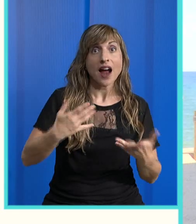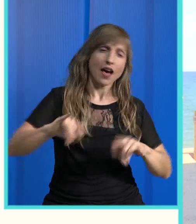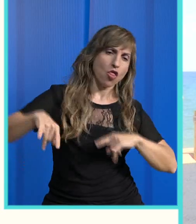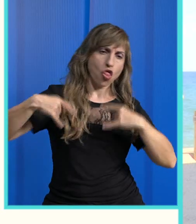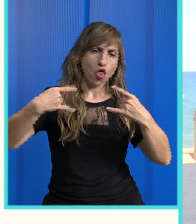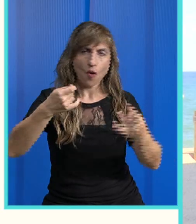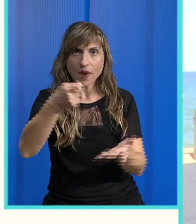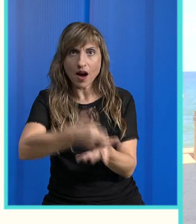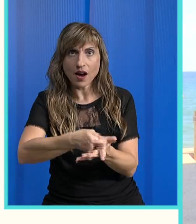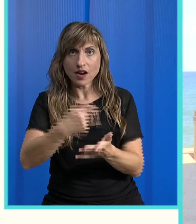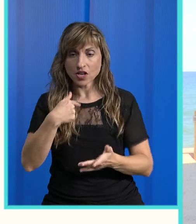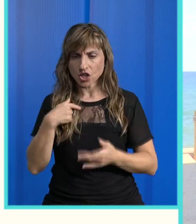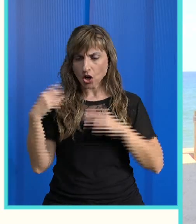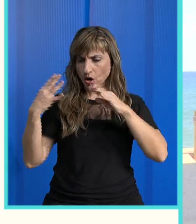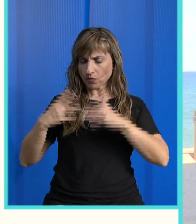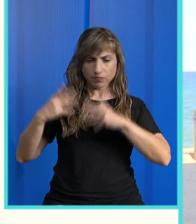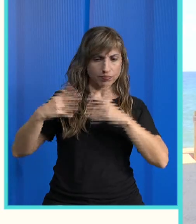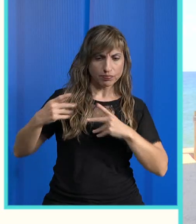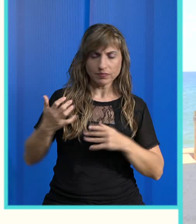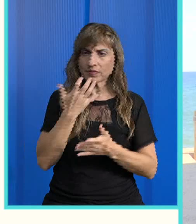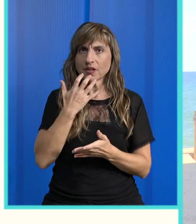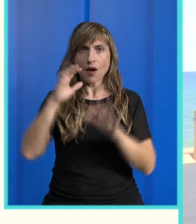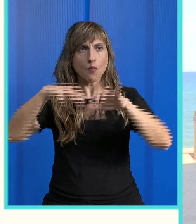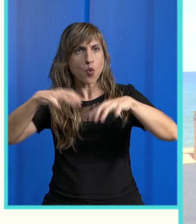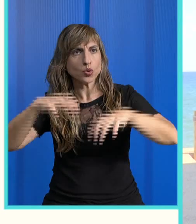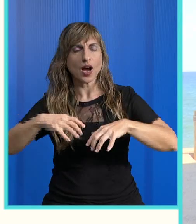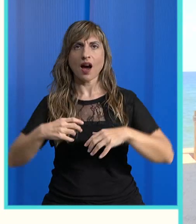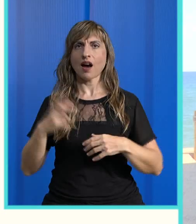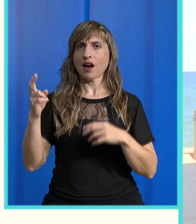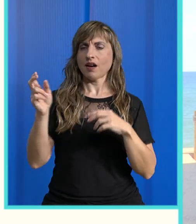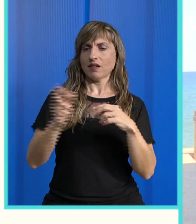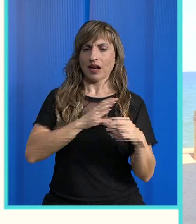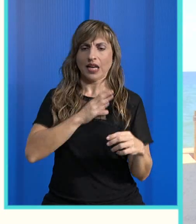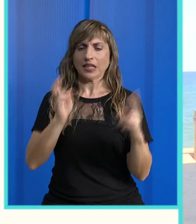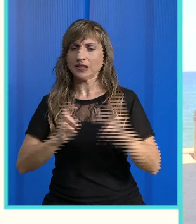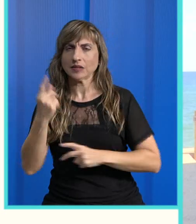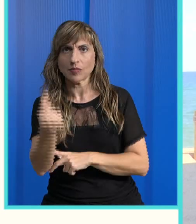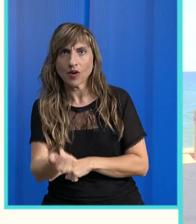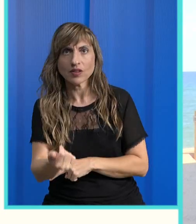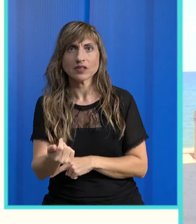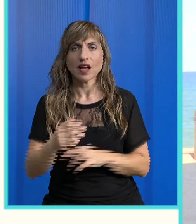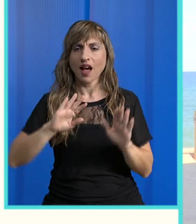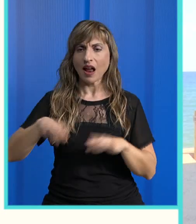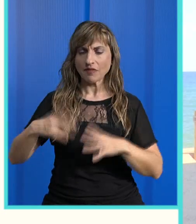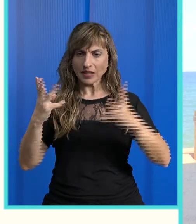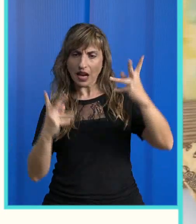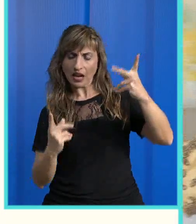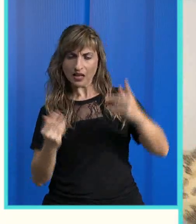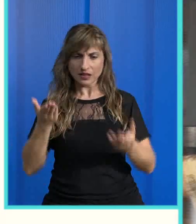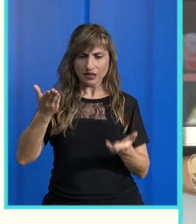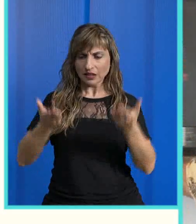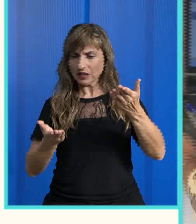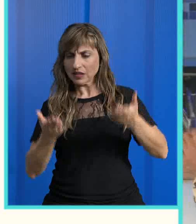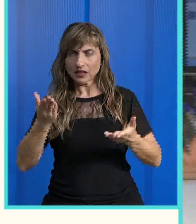clar, fas números i si és una temporada que t'ha plogut, que no hi ha hagut molta feina i tal, llavors arribes al final i dius hòstia, amb tot el que jo he facturat